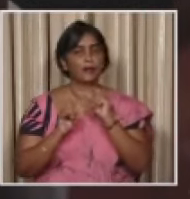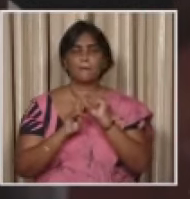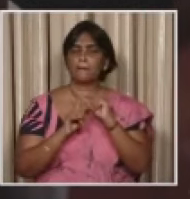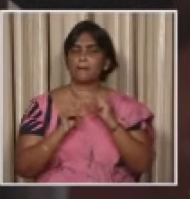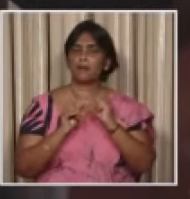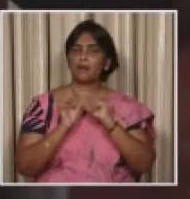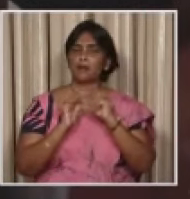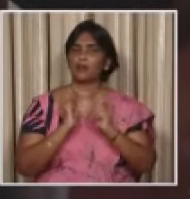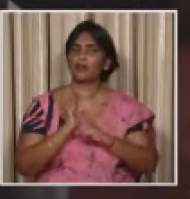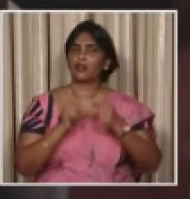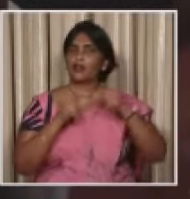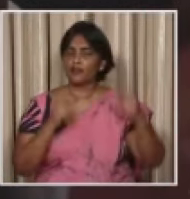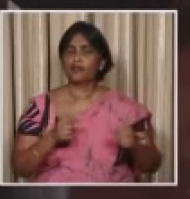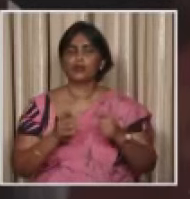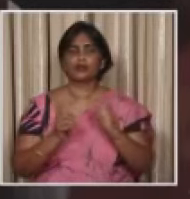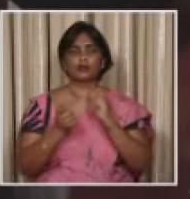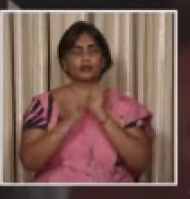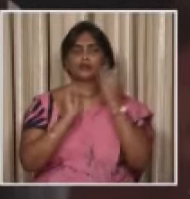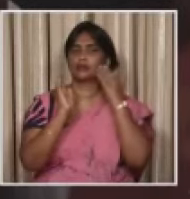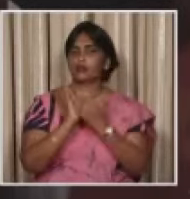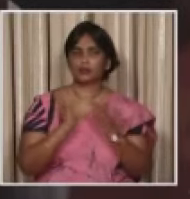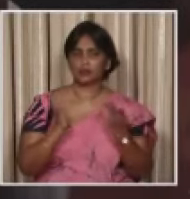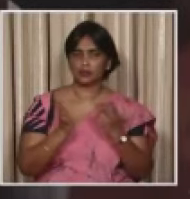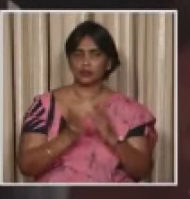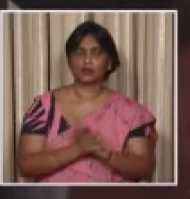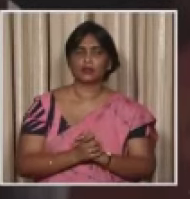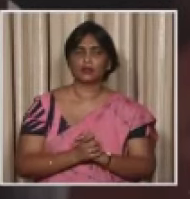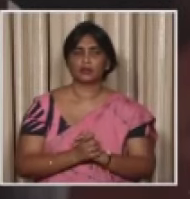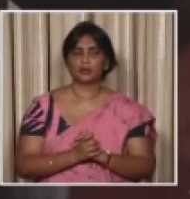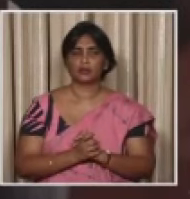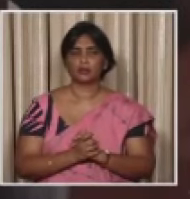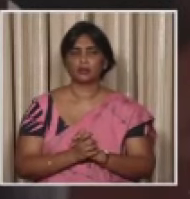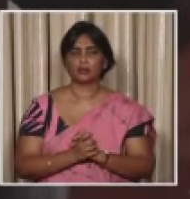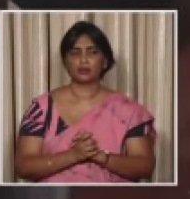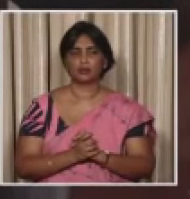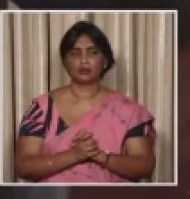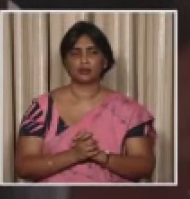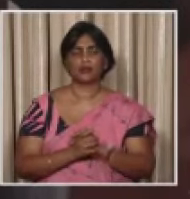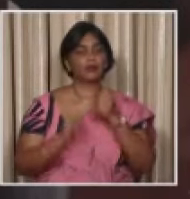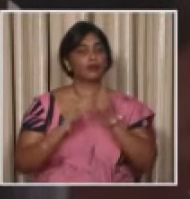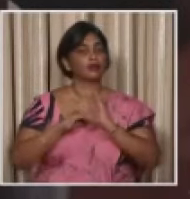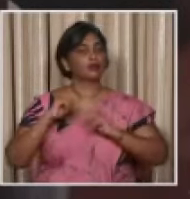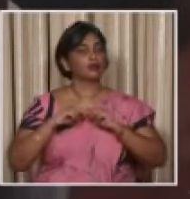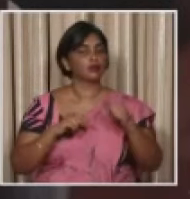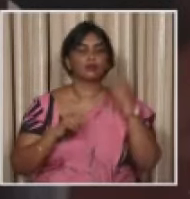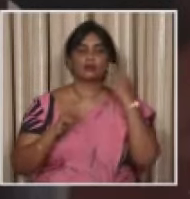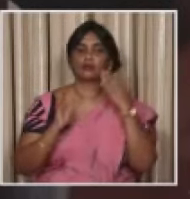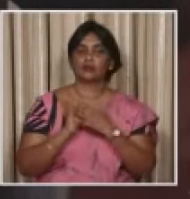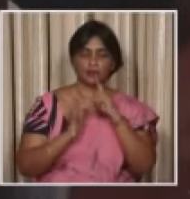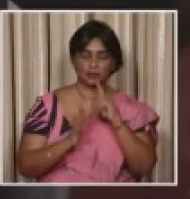විරුද්ධවලා සංශෝධන ඉදිරිපත් කරන්න මොකටද ඒ නිසා ගරු කතානායකතුමනි අපි මේ කටයුත්තේදී මම විශේෂයෙන්ම මතක්